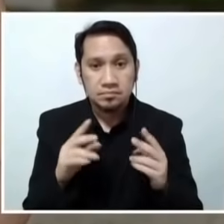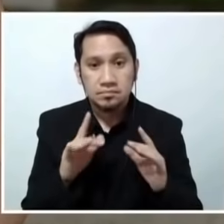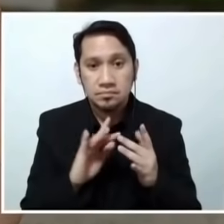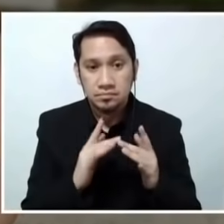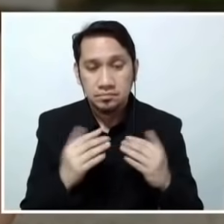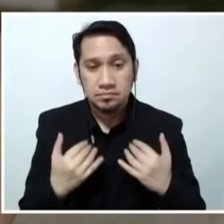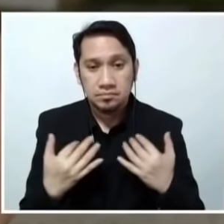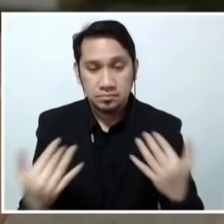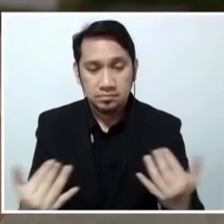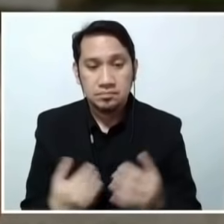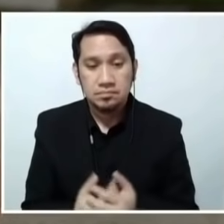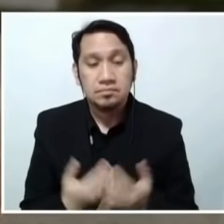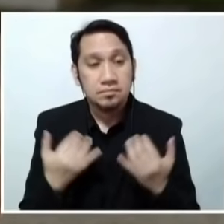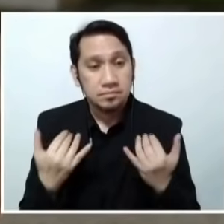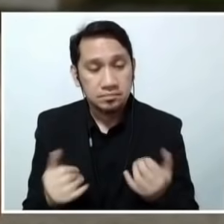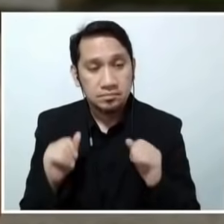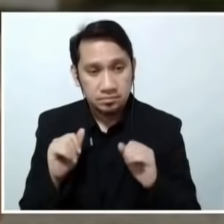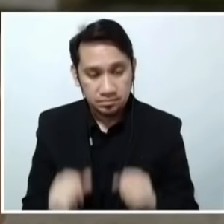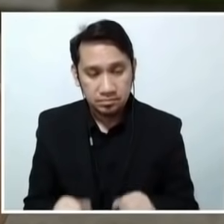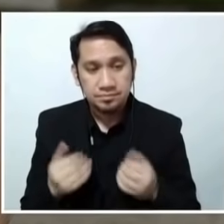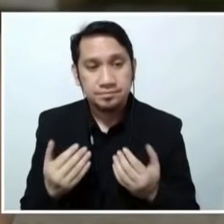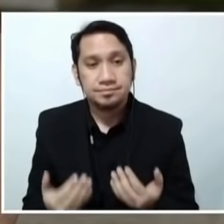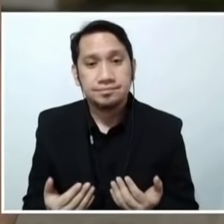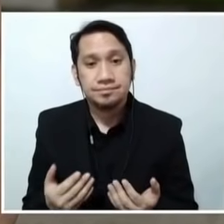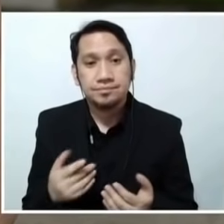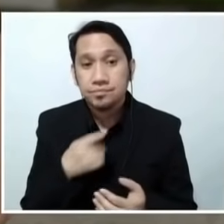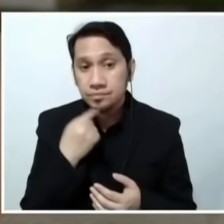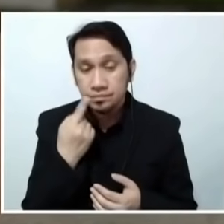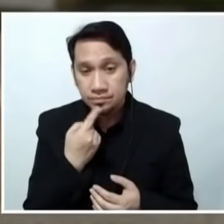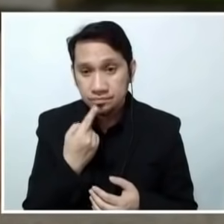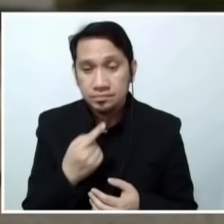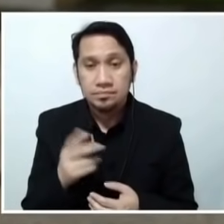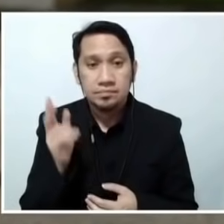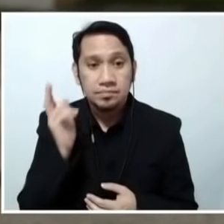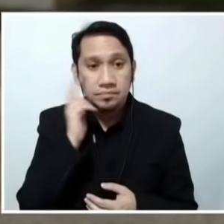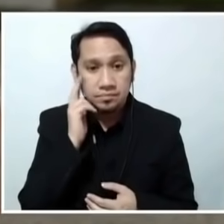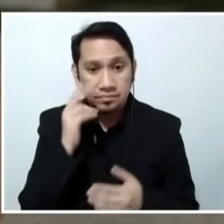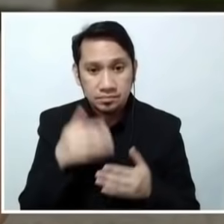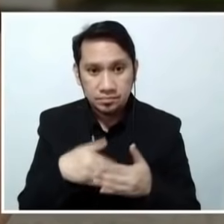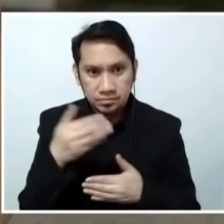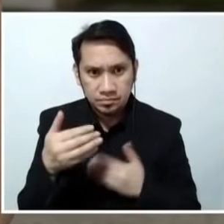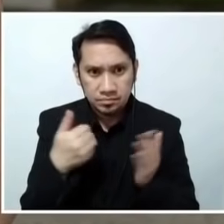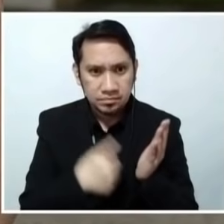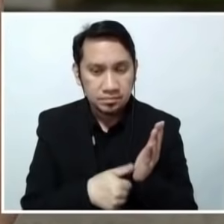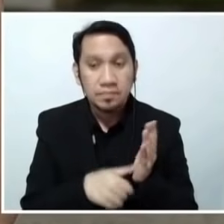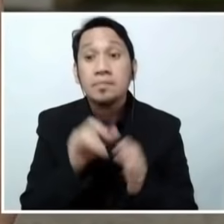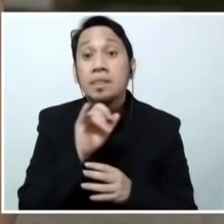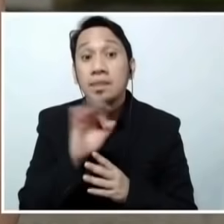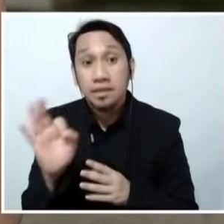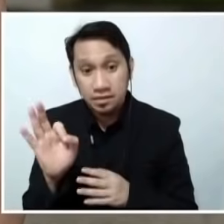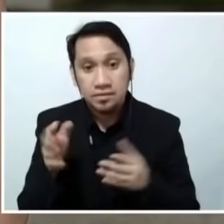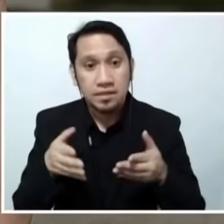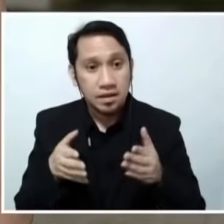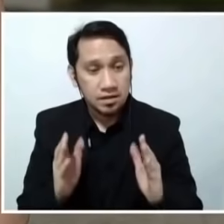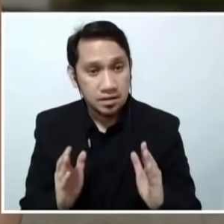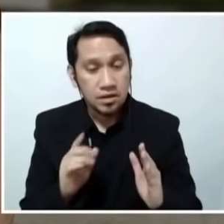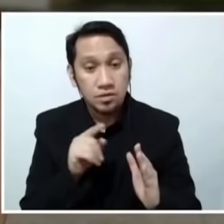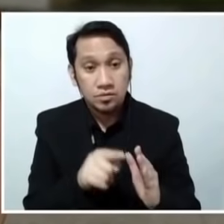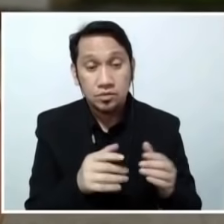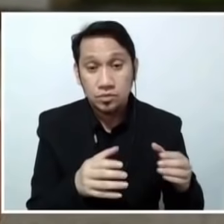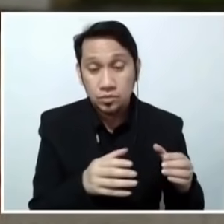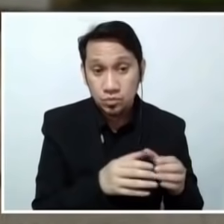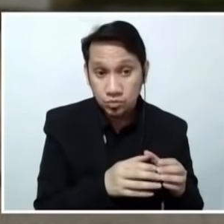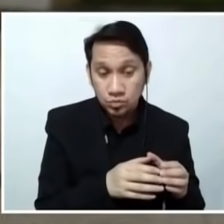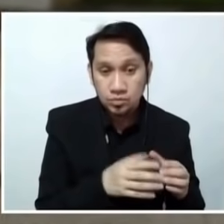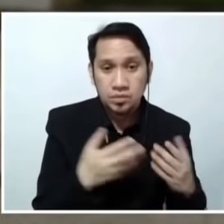Posibleng tumakbo sa pagkasenador sa susunod na halalan si Pangulong Duterte. Ito ay kung makukumbinsi siya ng kanyang mga kaalyado sa kabila